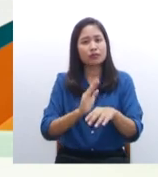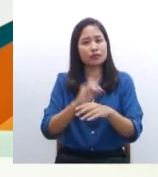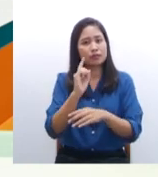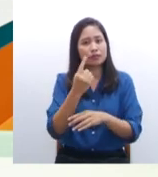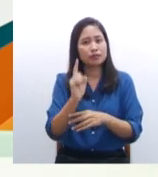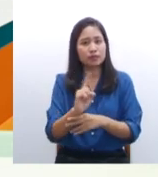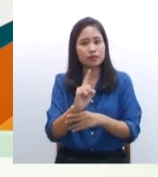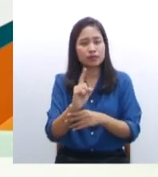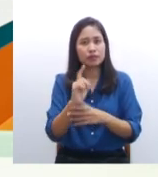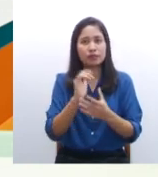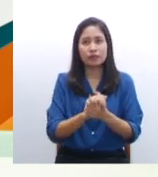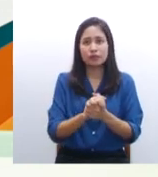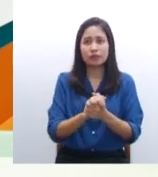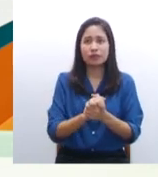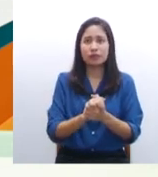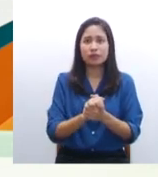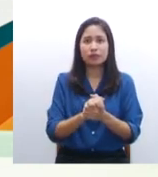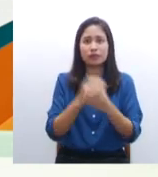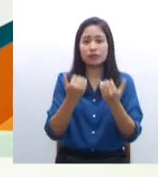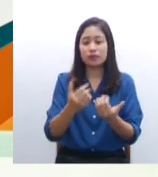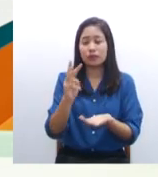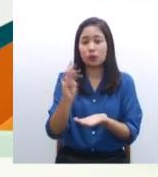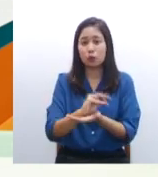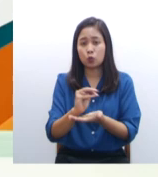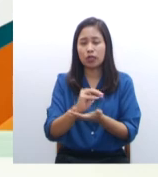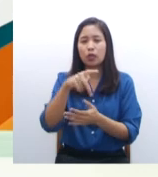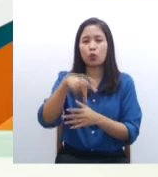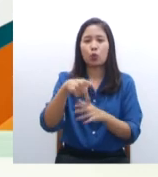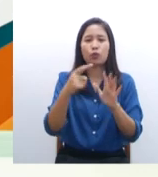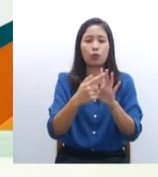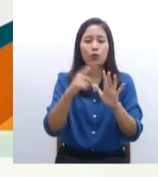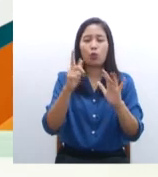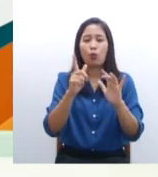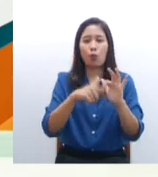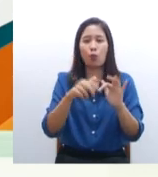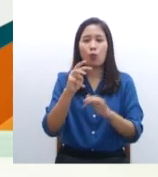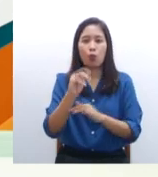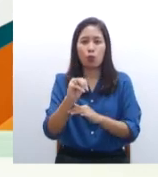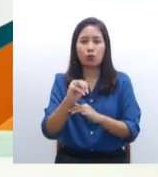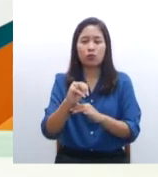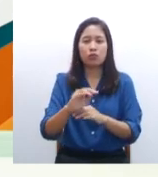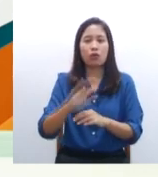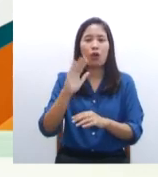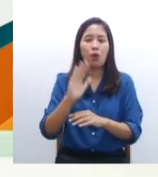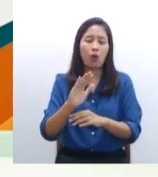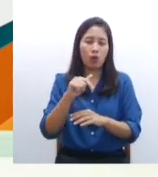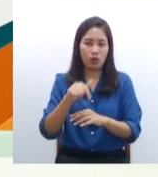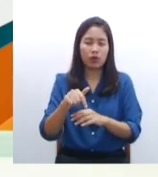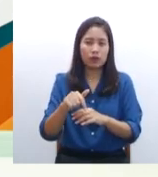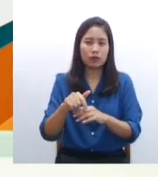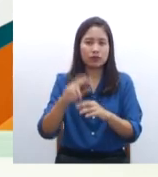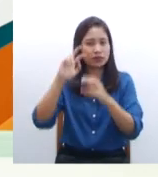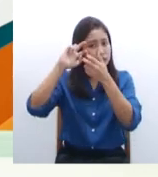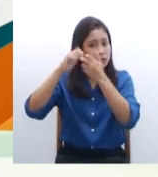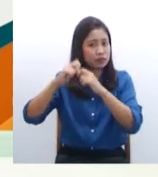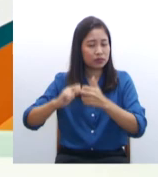สสวทนะครับในส่วนของมูลนิธิคุณพุ่มนะครับในทุนกระหม่อมหญิงอุบลรัตน์นะครับราชกัญญาสิริวัฒนาพัน